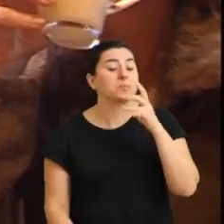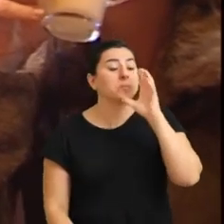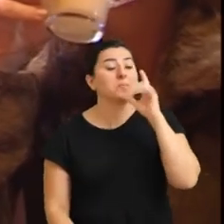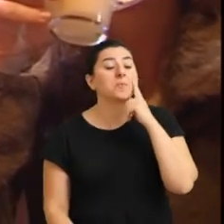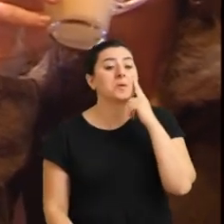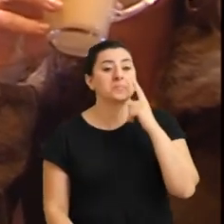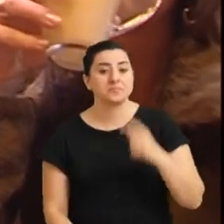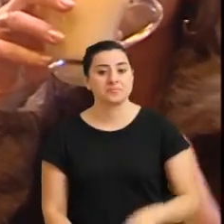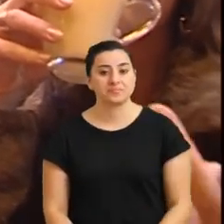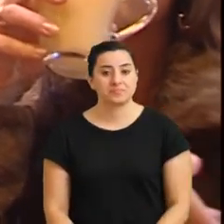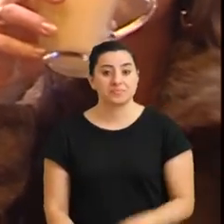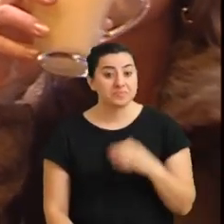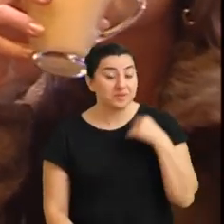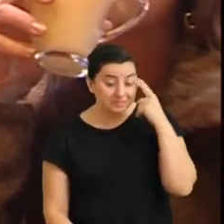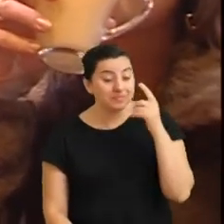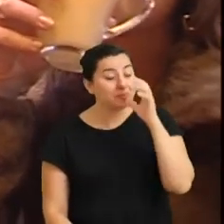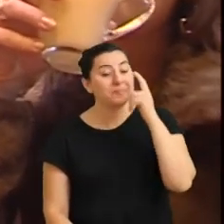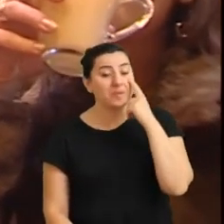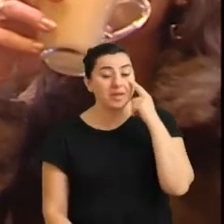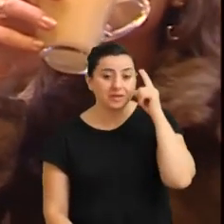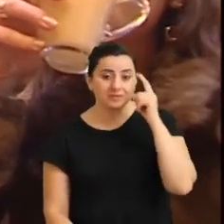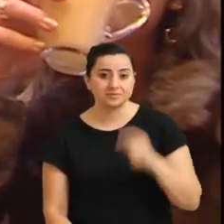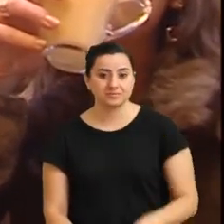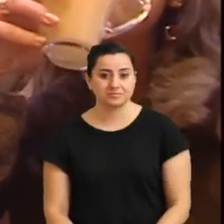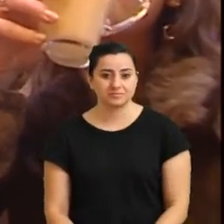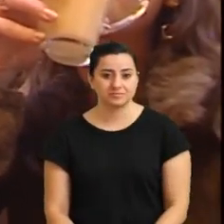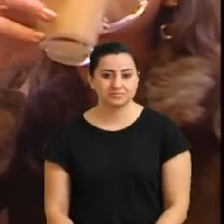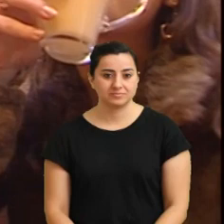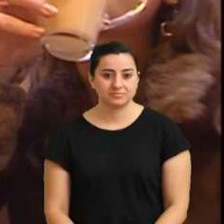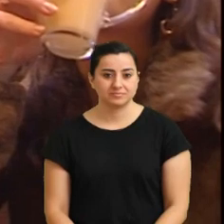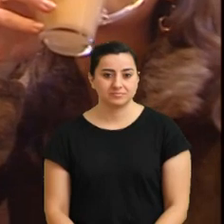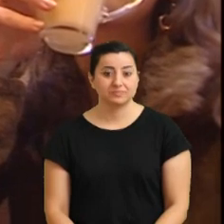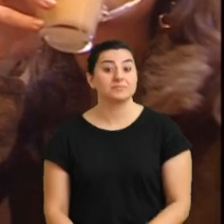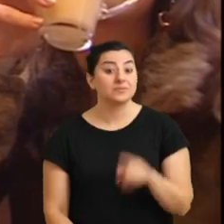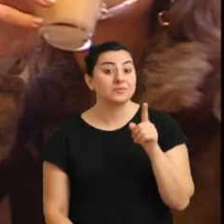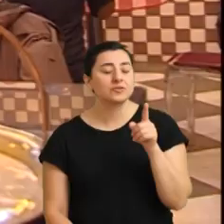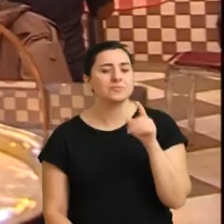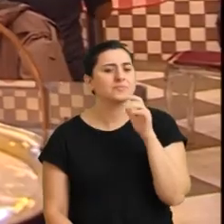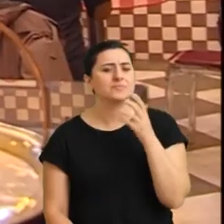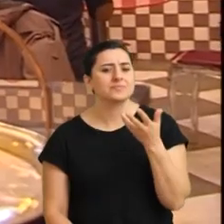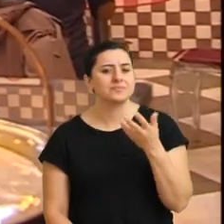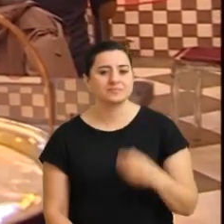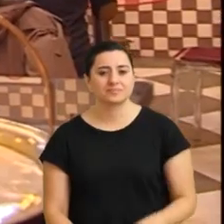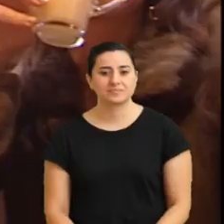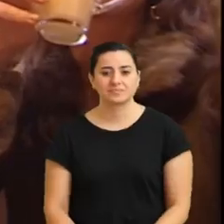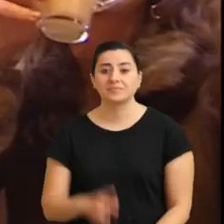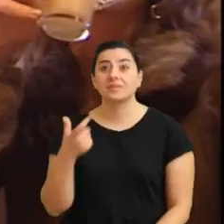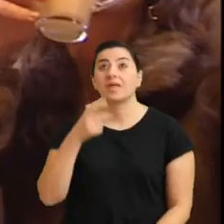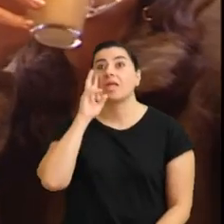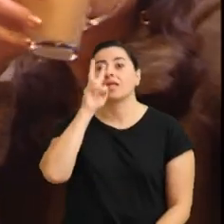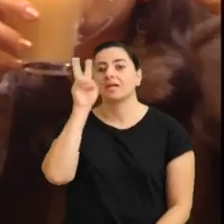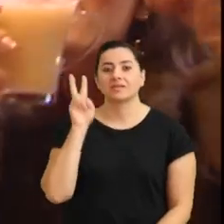böyle dik. Bak bir şey geldi aklıma. Bir dik, dikmeye çalış. Heh, ne oluyor? Nereye